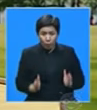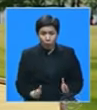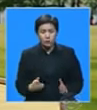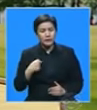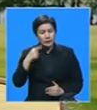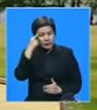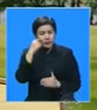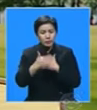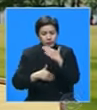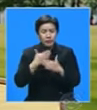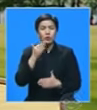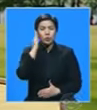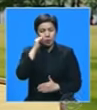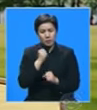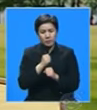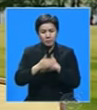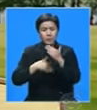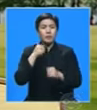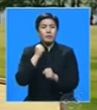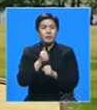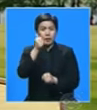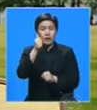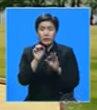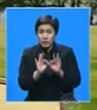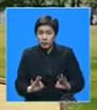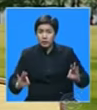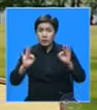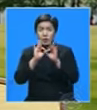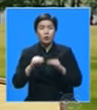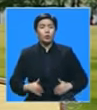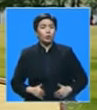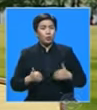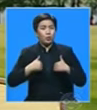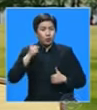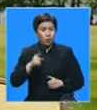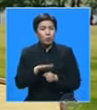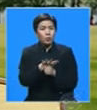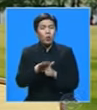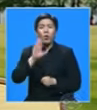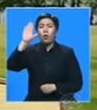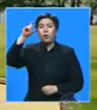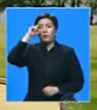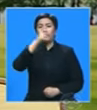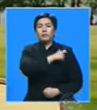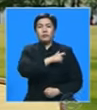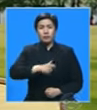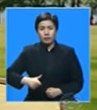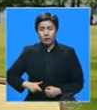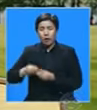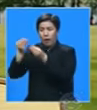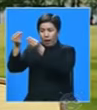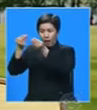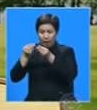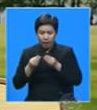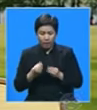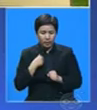วิธีการในการแก้ปัญหาได้นะครับแล้วก็อีกอันก็คือใช้ปรัชญาเศรษฐกิจพอเพียงของพระบาทสมเด็จพระเจ้าอยู่หัวเป็นแนวทางนะครับโดยนำ